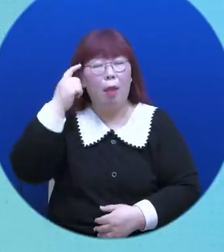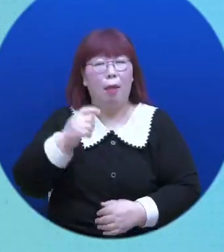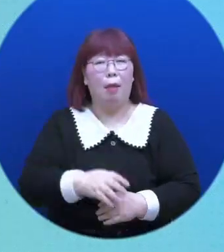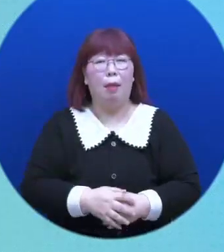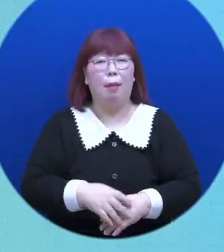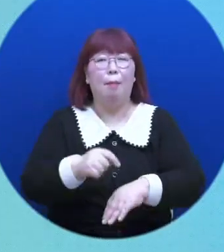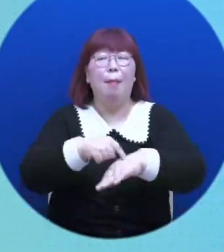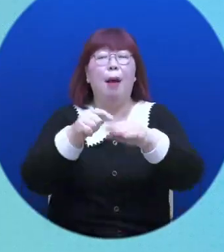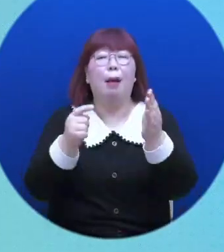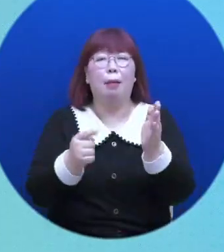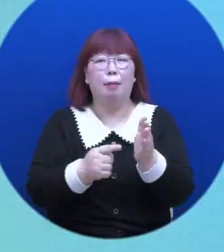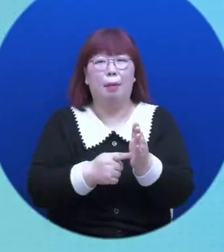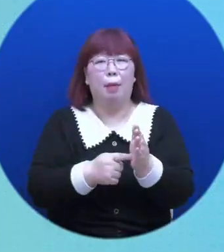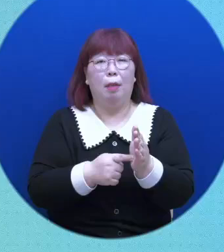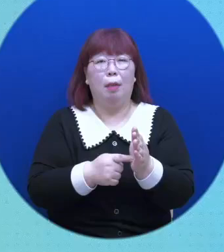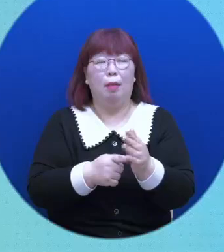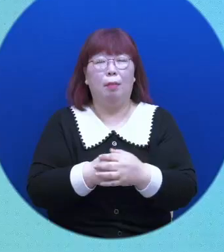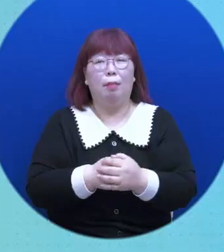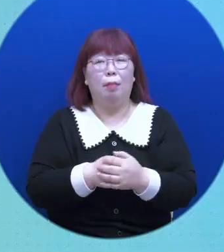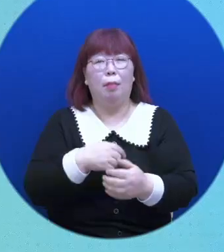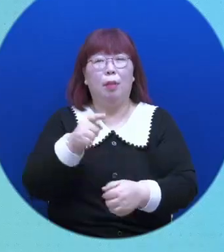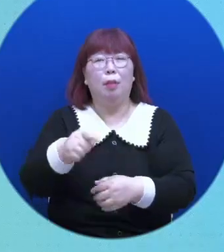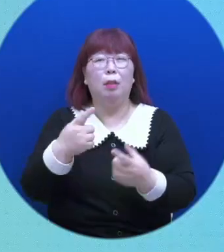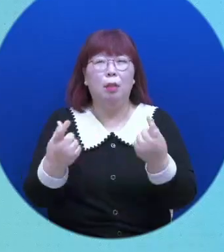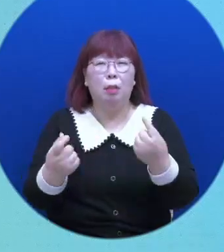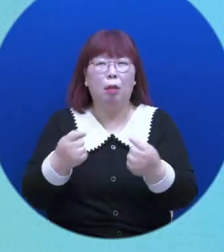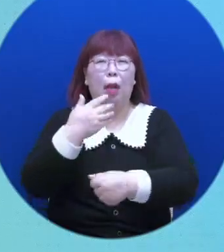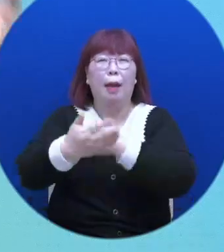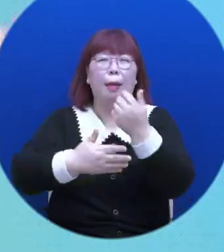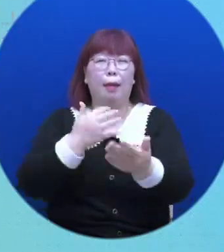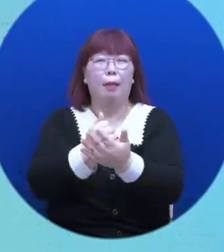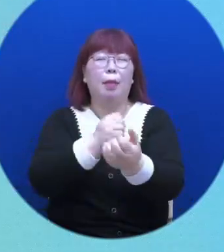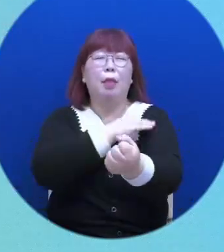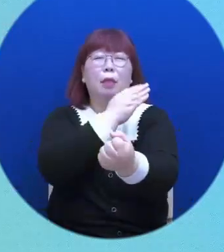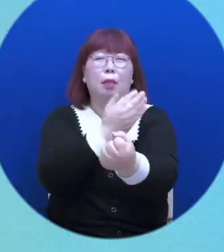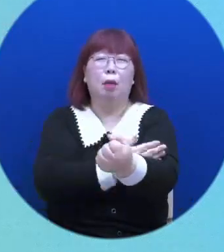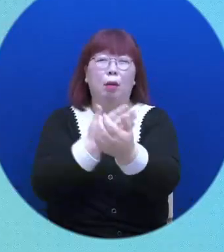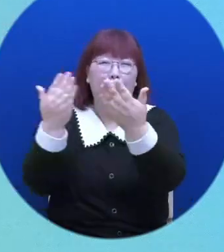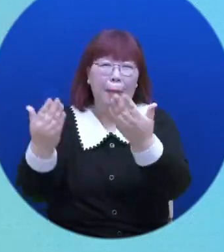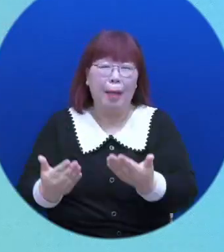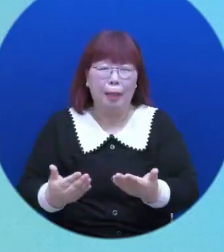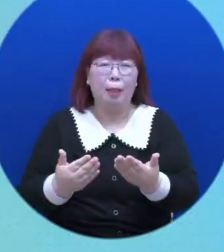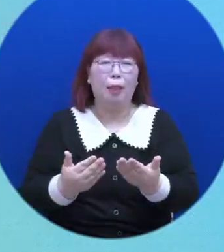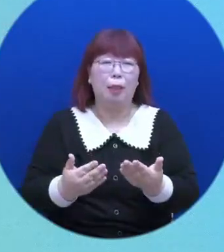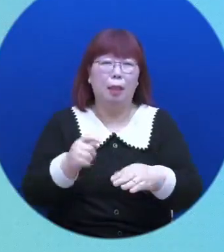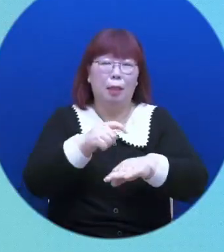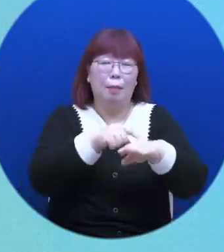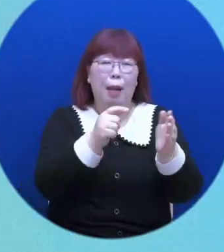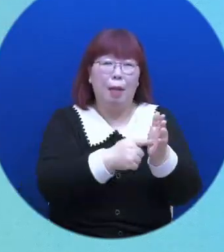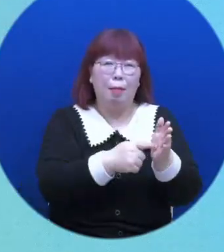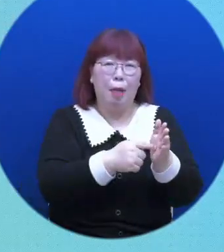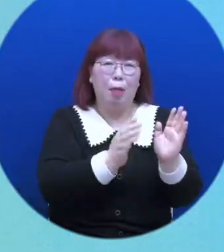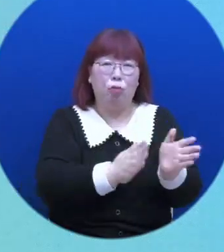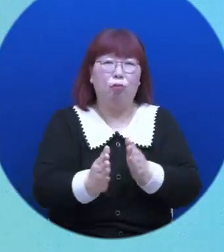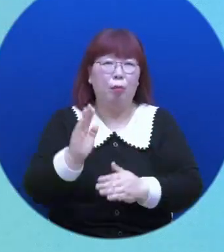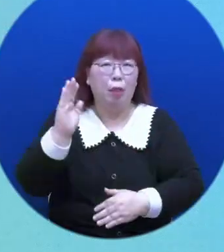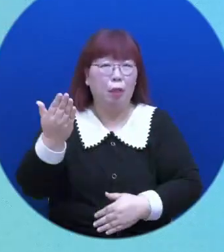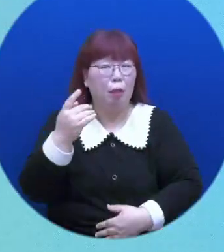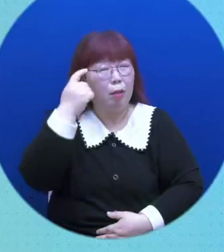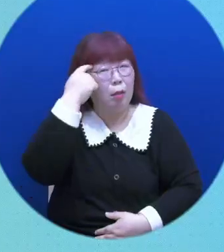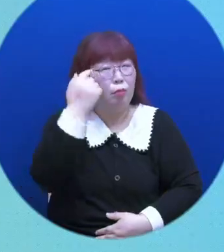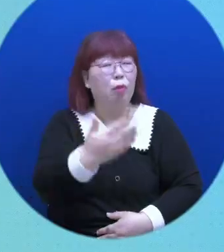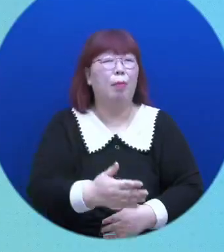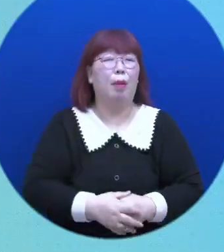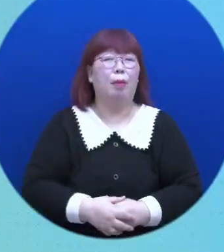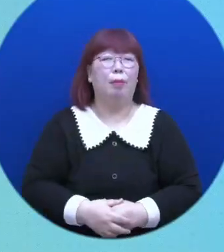마음에 그런 하나님의 능력 축복을 받을 수 있는 준비가 되었나 그걸 물어보는 거예요.